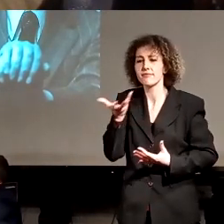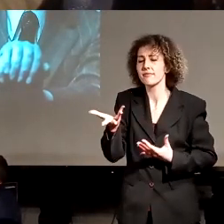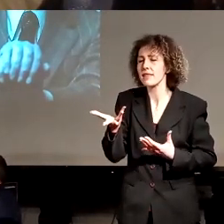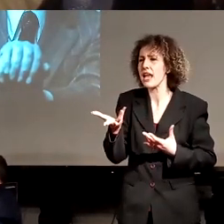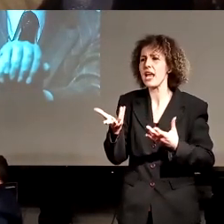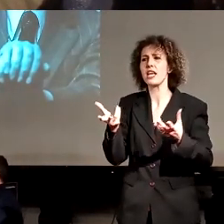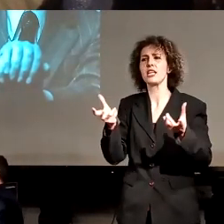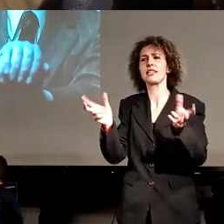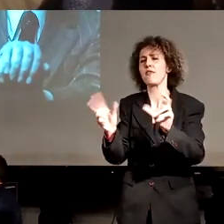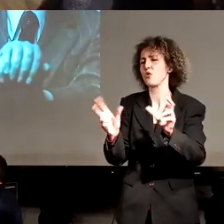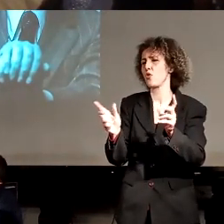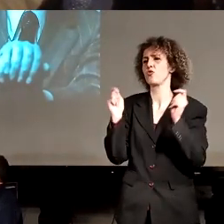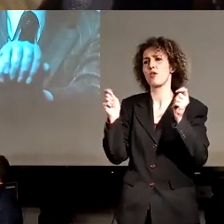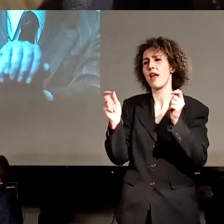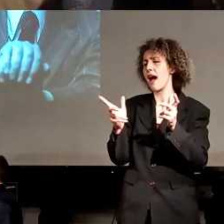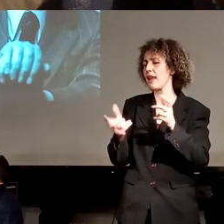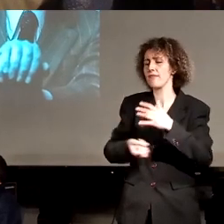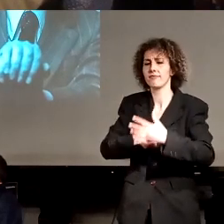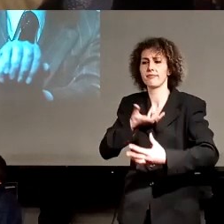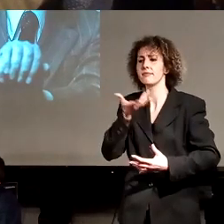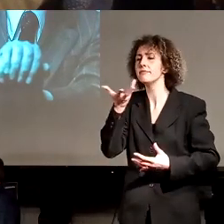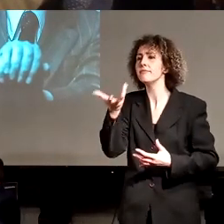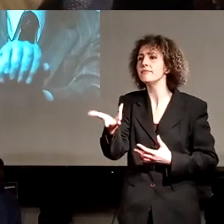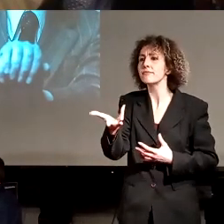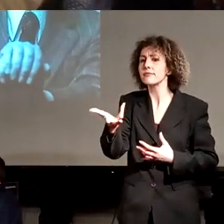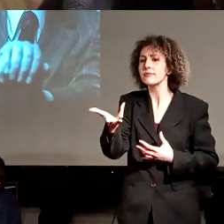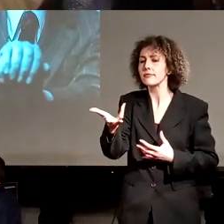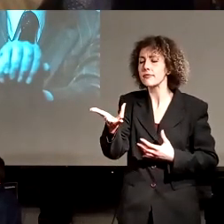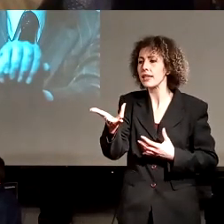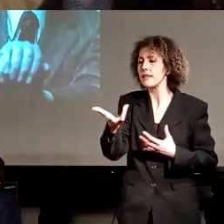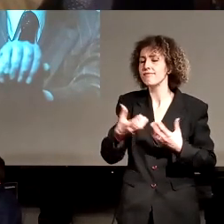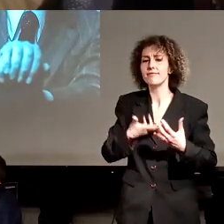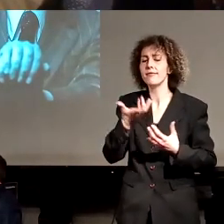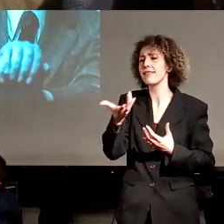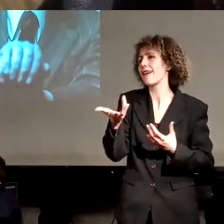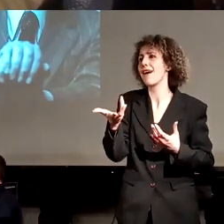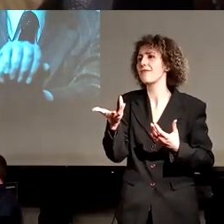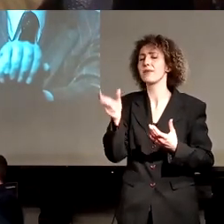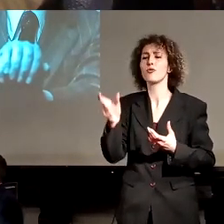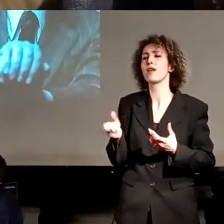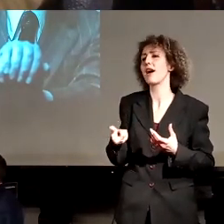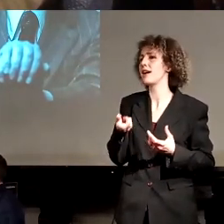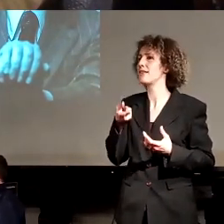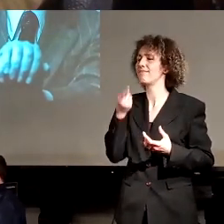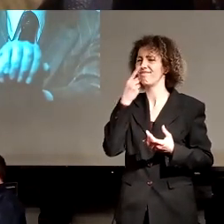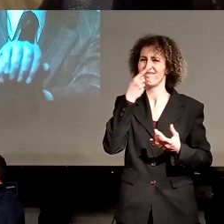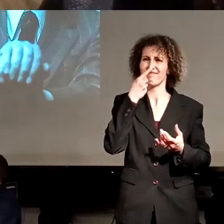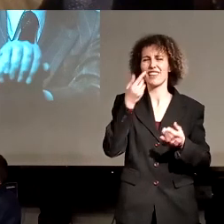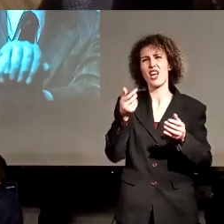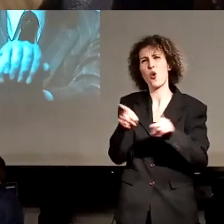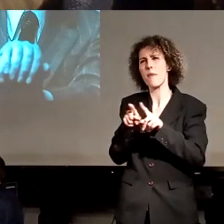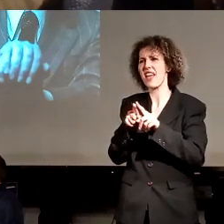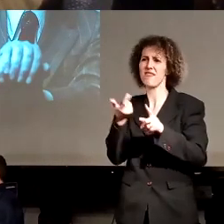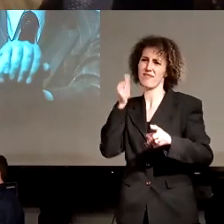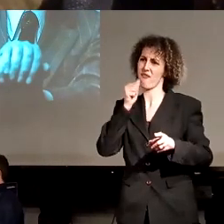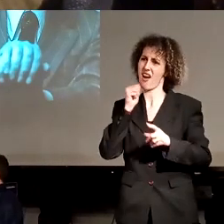televisione diventa in istantaneamente l'attributo di di un attore non vanitosa e diventa qualcosa di falso e allora lui cerca di